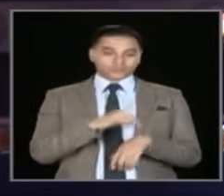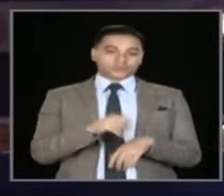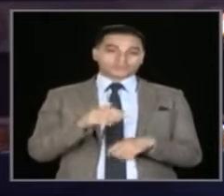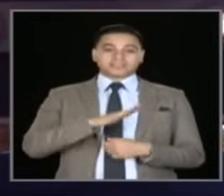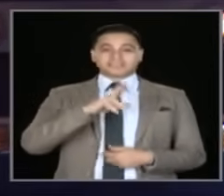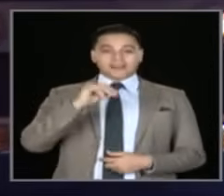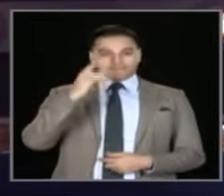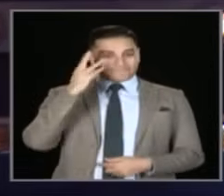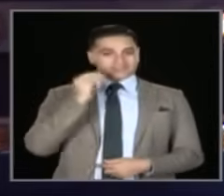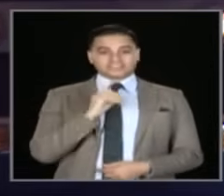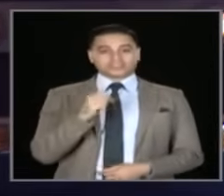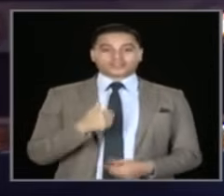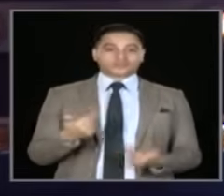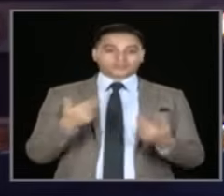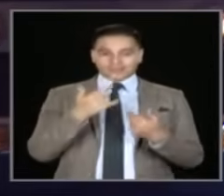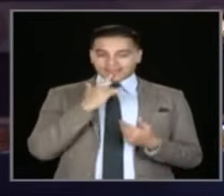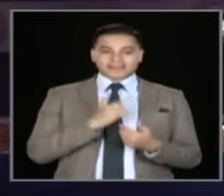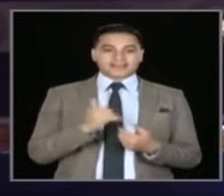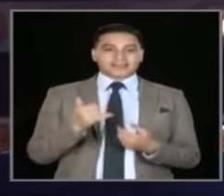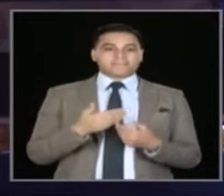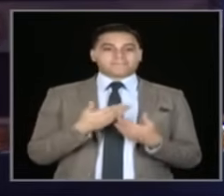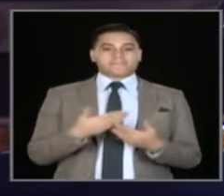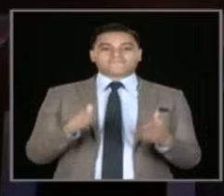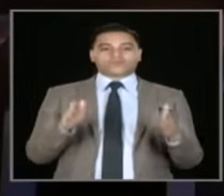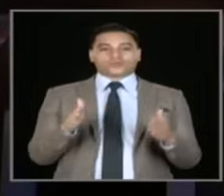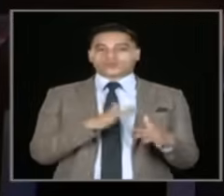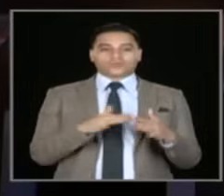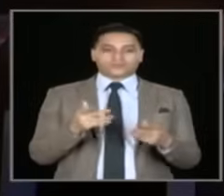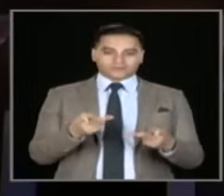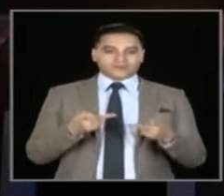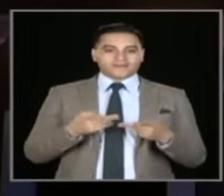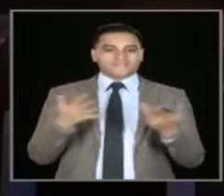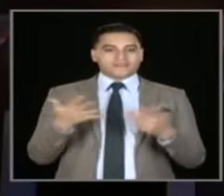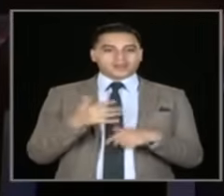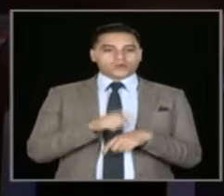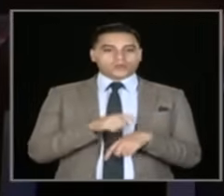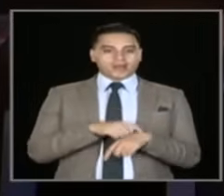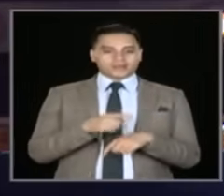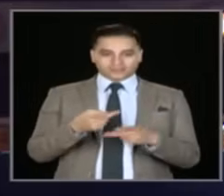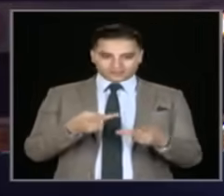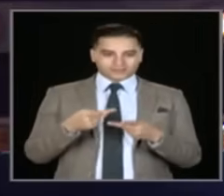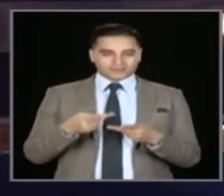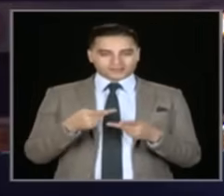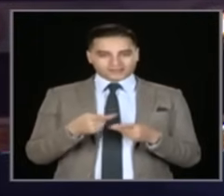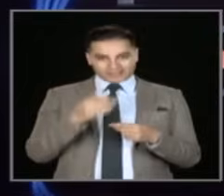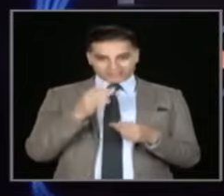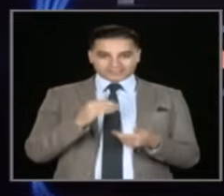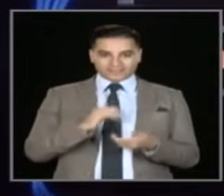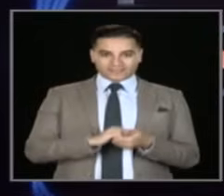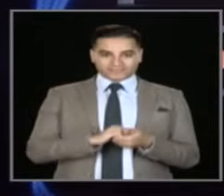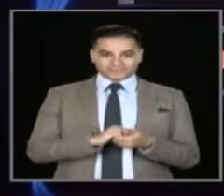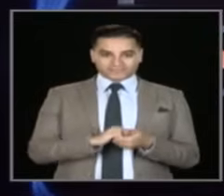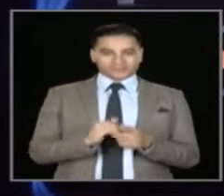ما تنساش الاستوديو دايما مفتوح ليكم، في اي وقت تقدر تيجي كده ان شاء الله. اتفقنا؟